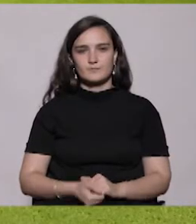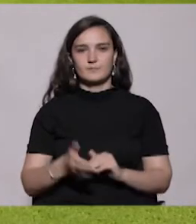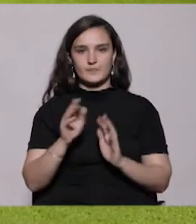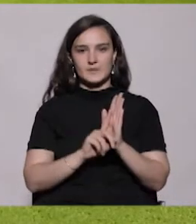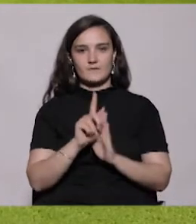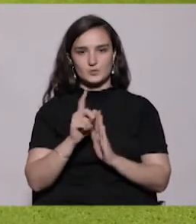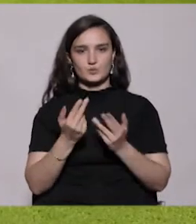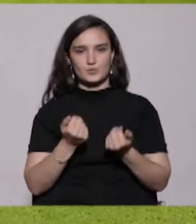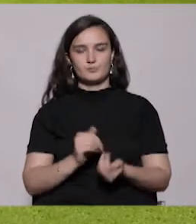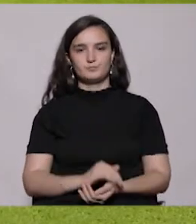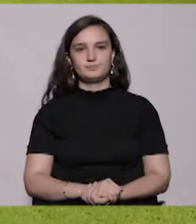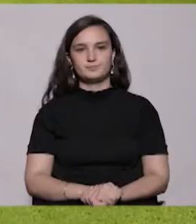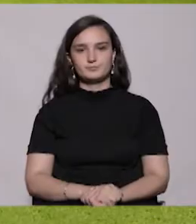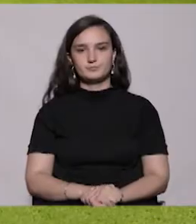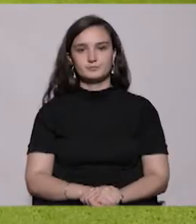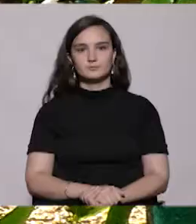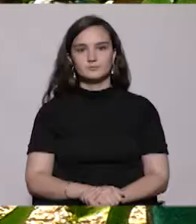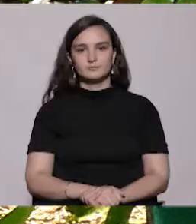დავიწყოთ, ხო?